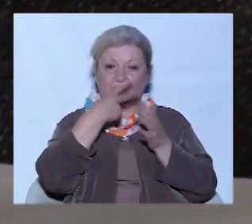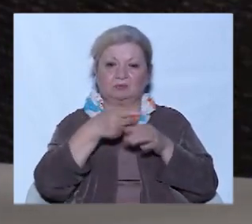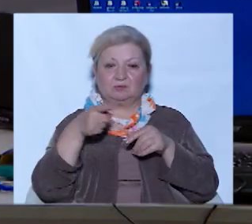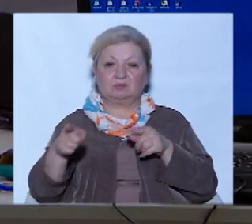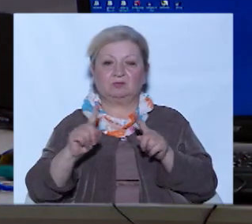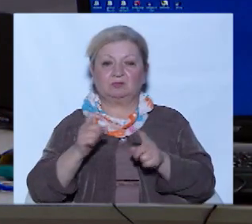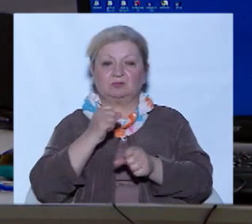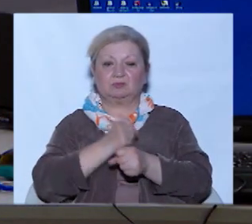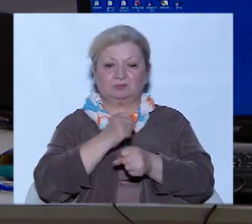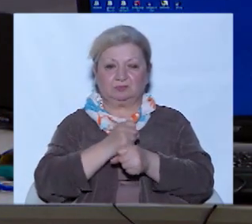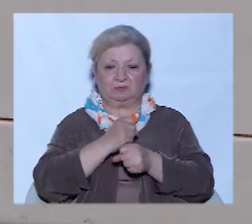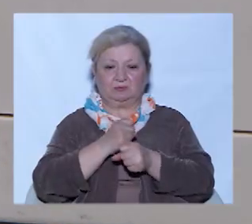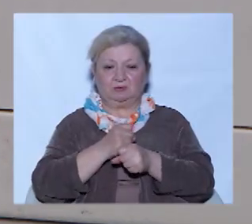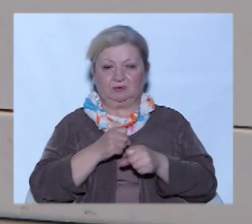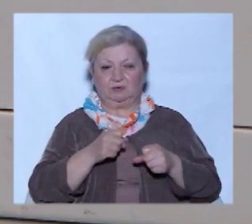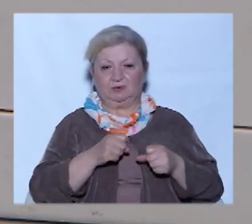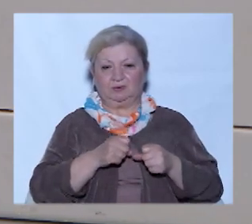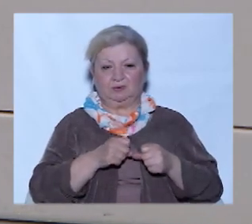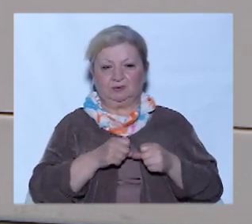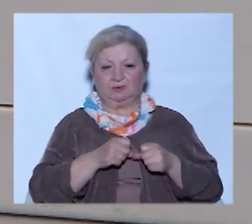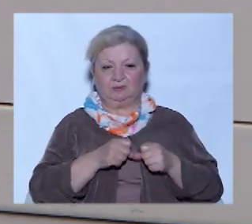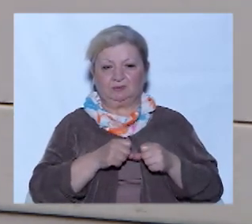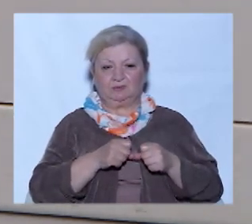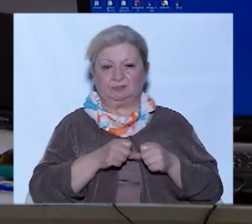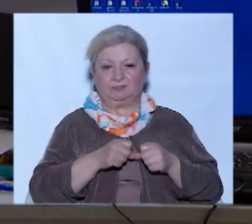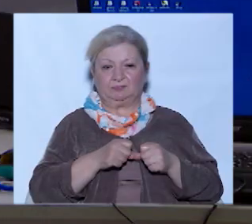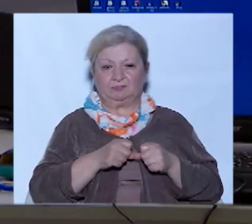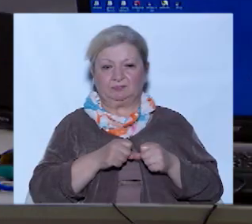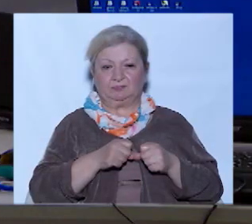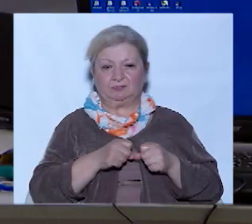წყაროსთან და შემდეგ ვნახოთ რა ფუნქციები აქვს ამ მოწყობილობას.